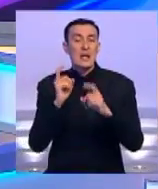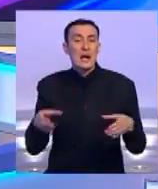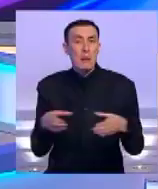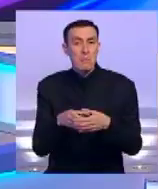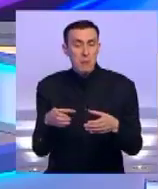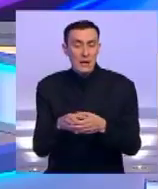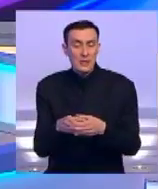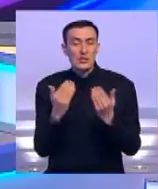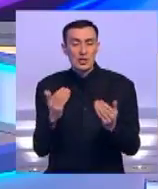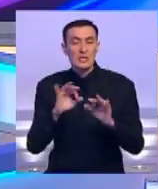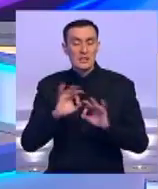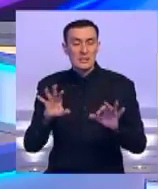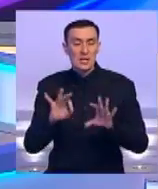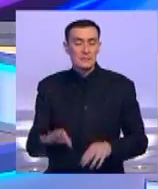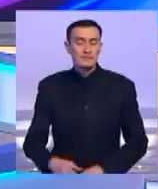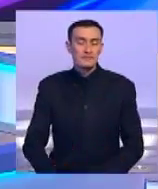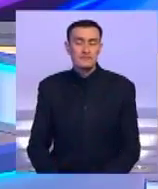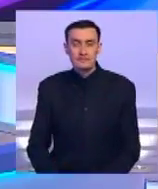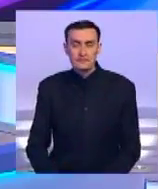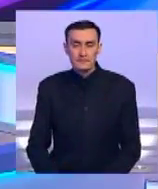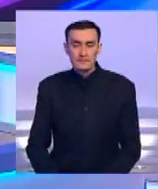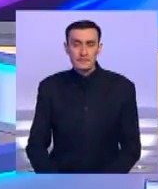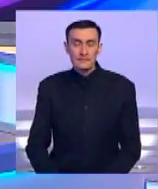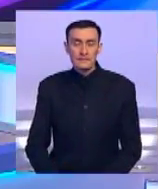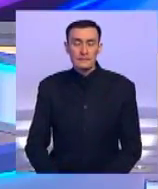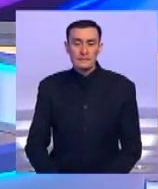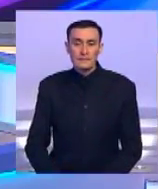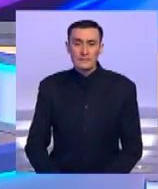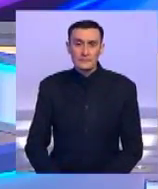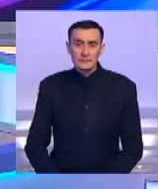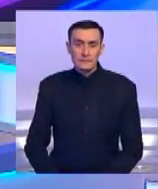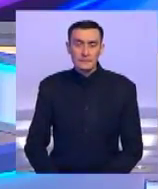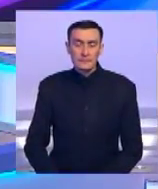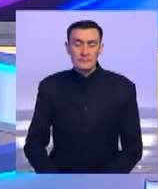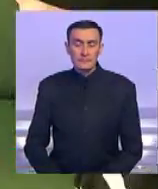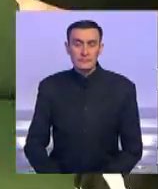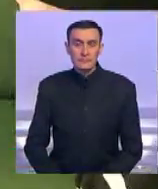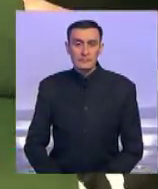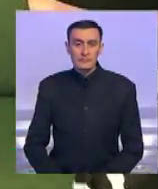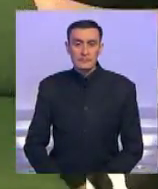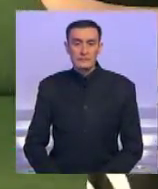компании. Подробности узнаем у моей коллеги Асель Русалиевой.